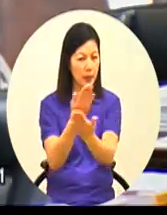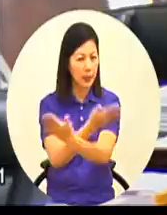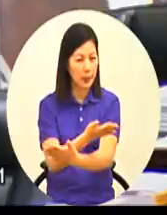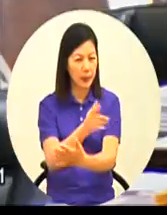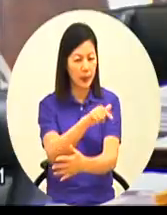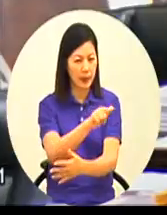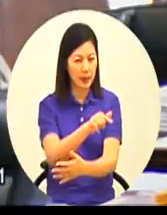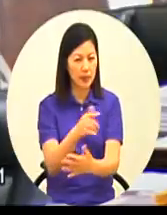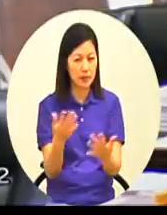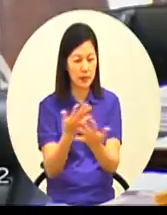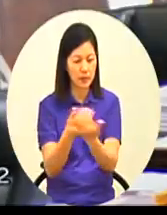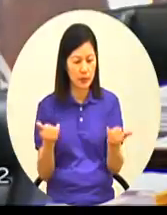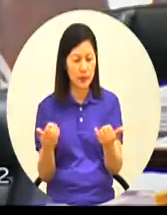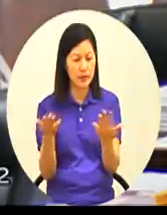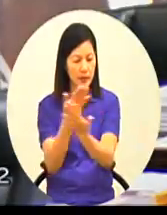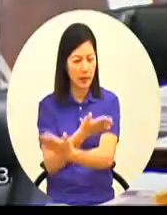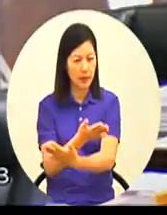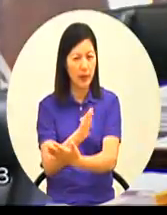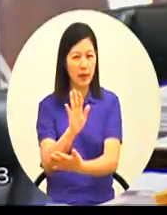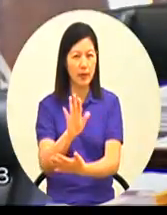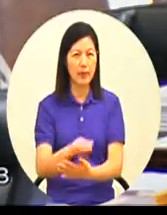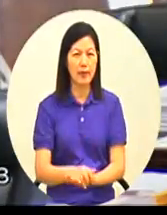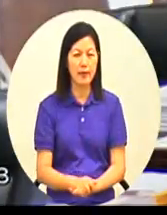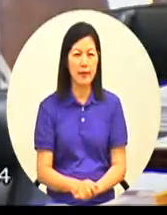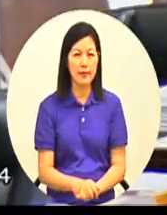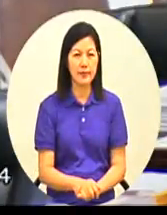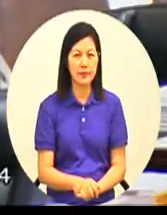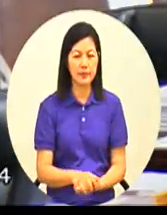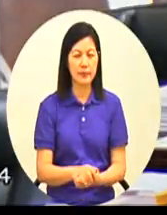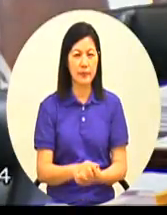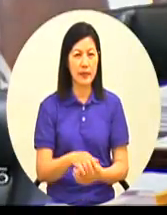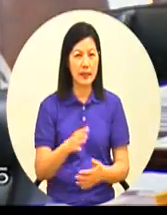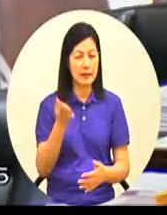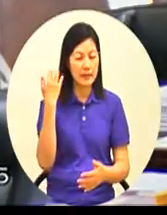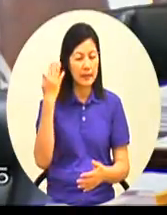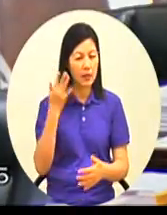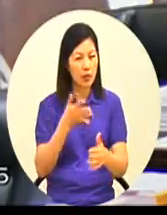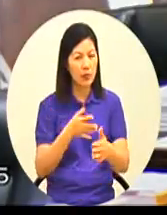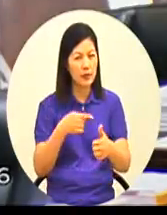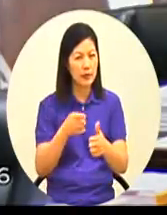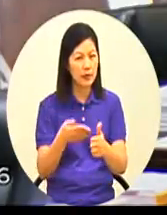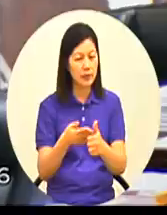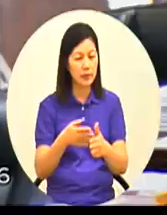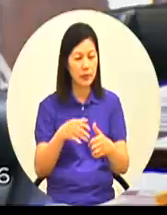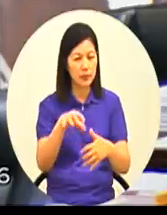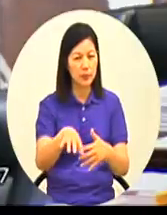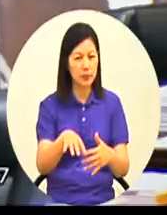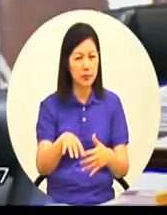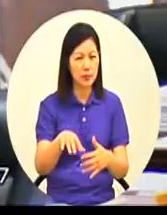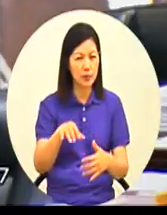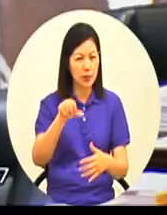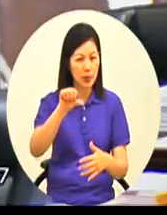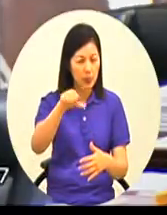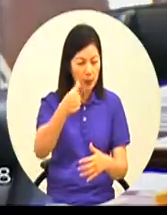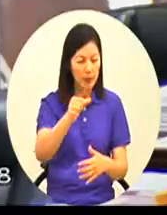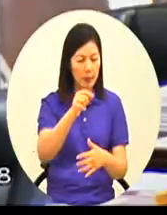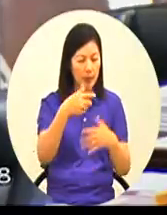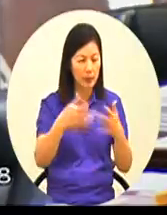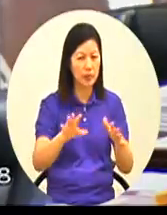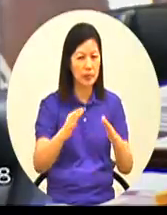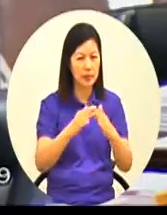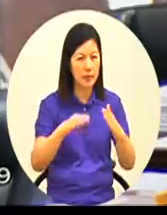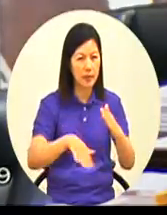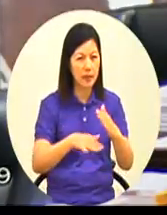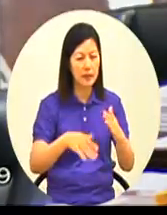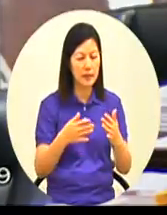师，交换学生。因为我们可以训练，我们现在我上次问教育局，好像有五百多个家庭可以接待所谓的交换